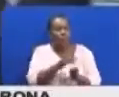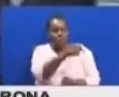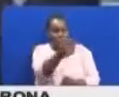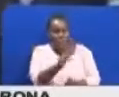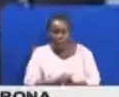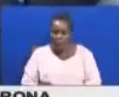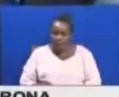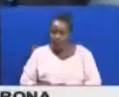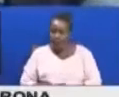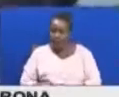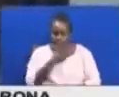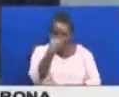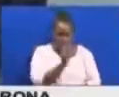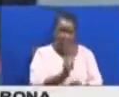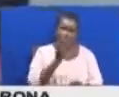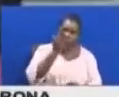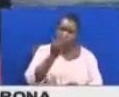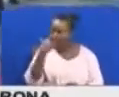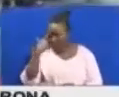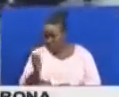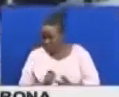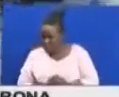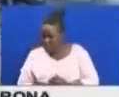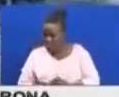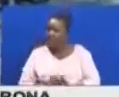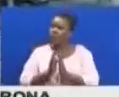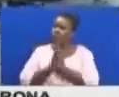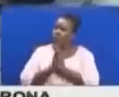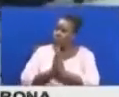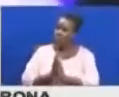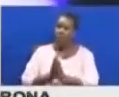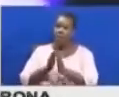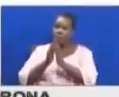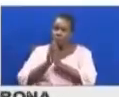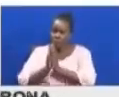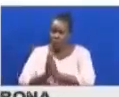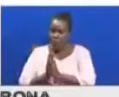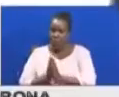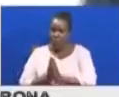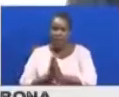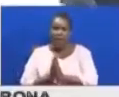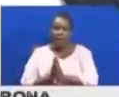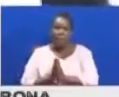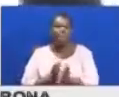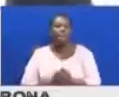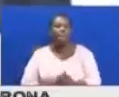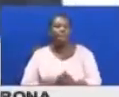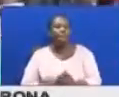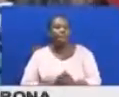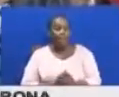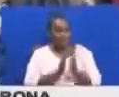wakuabudu na sio kuabudu, turehemu Bwana, turehemu ili utembee nasi. Baada ya maombi haya